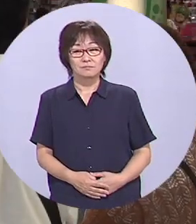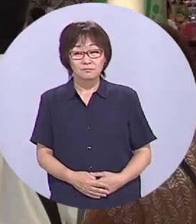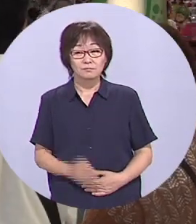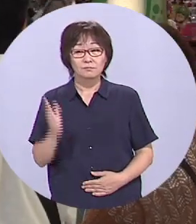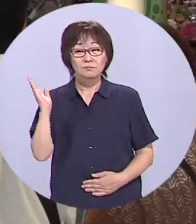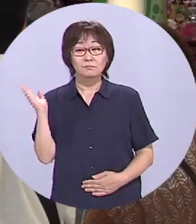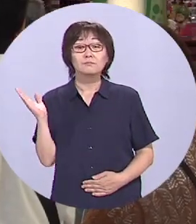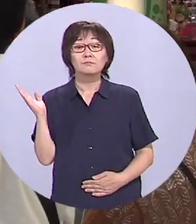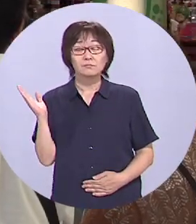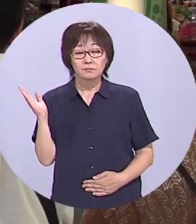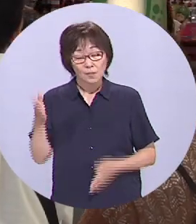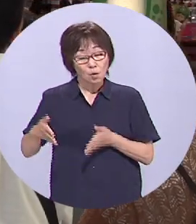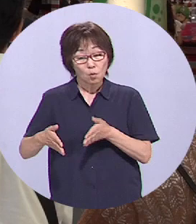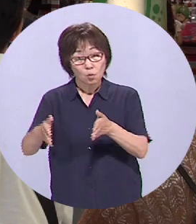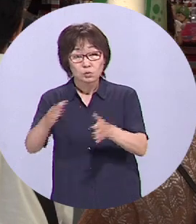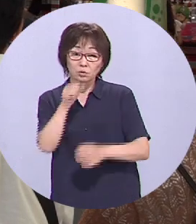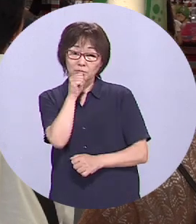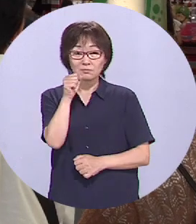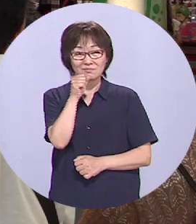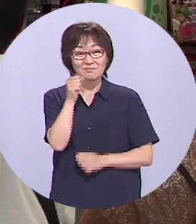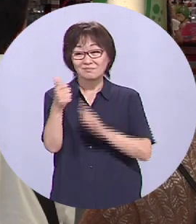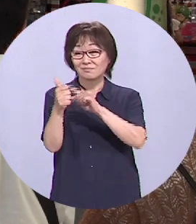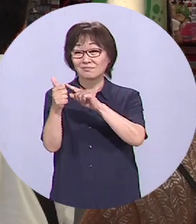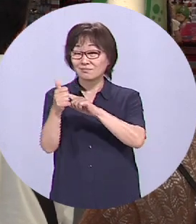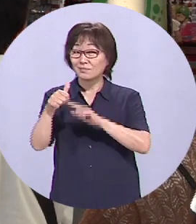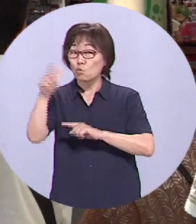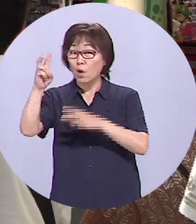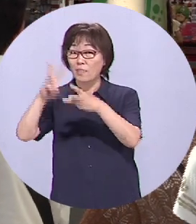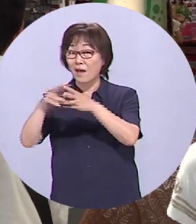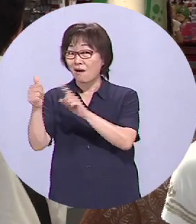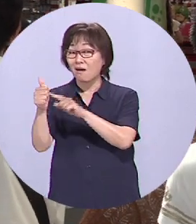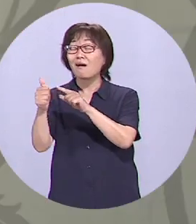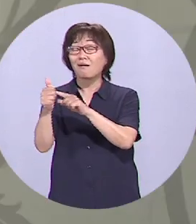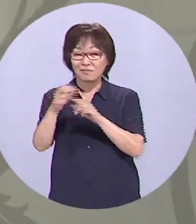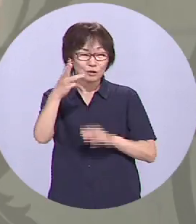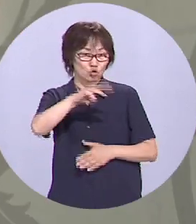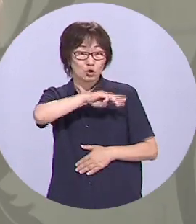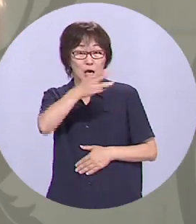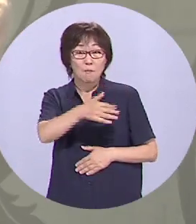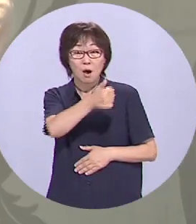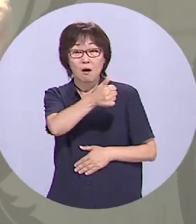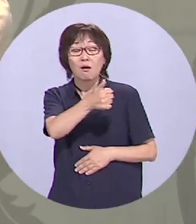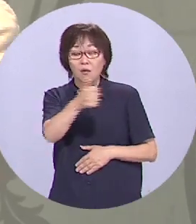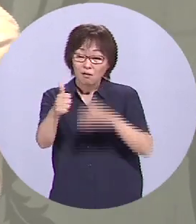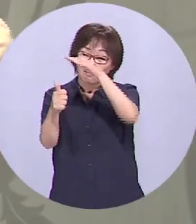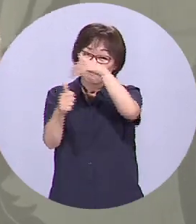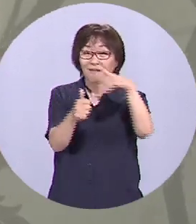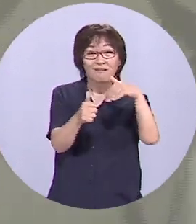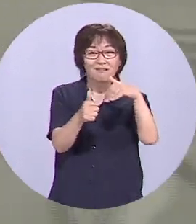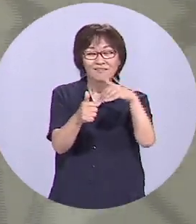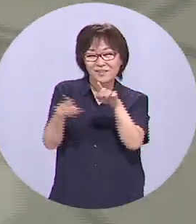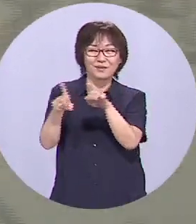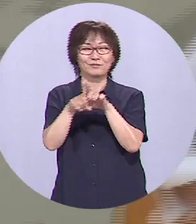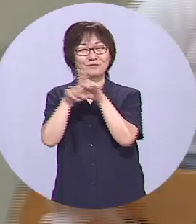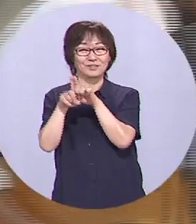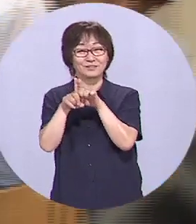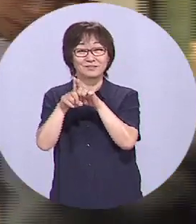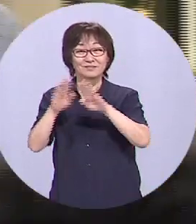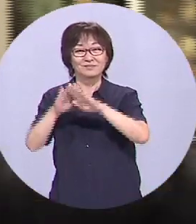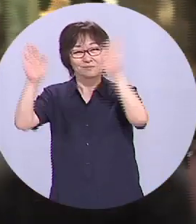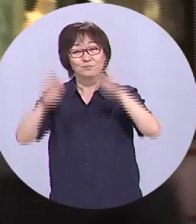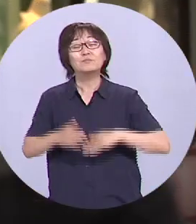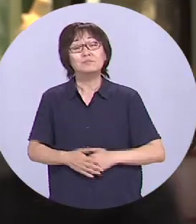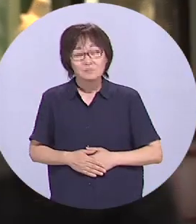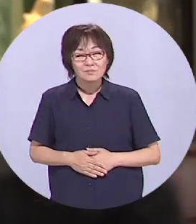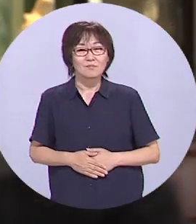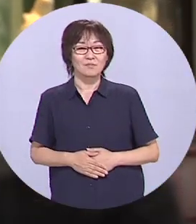種火は路上ライブをしていた上田さんに杉山さんが声をかけたことをきっかけに2013年に結成。その翌